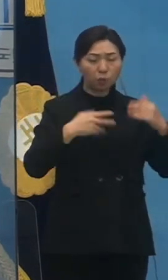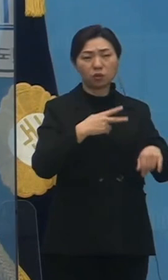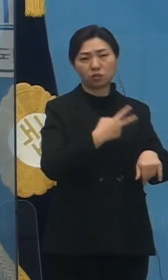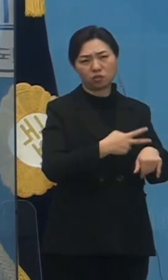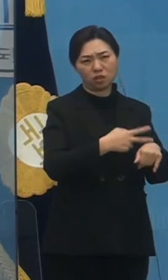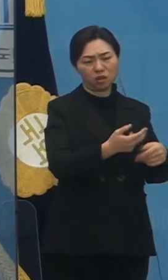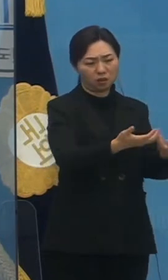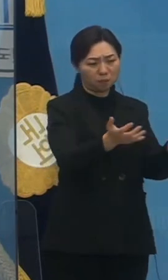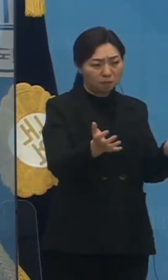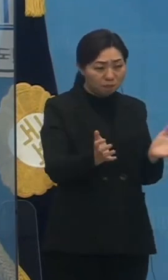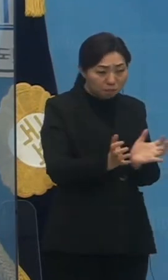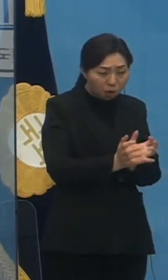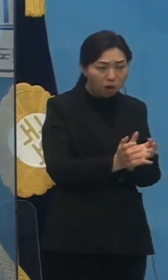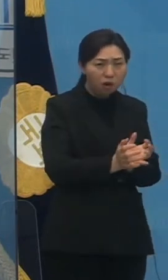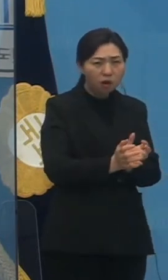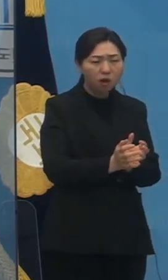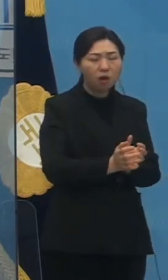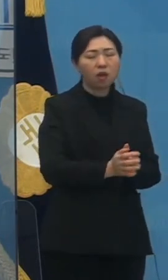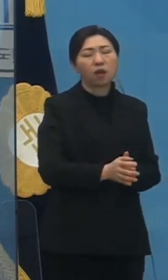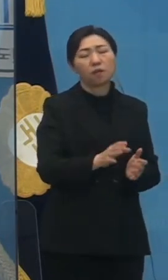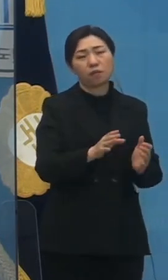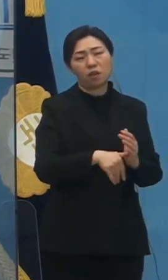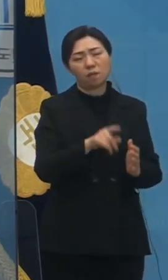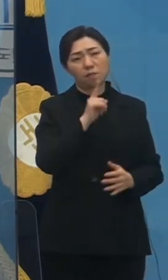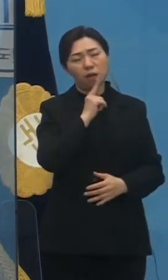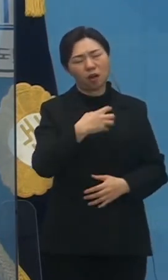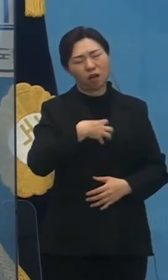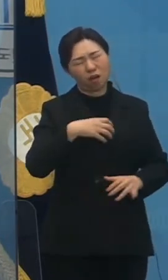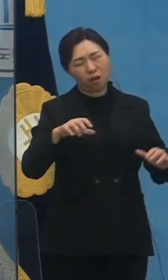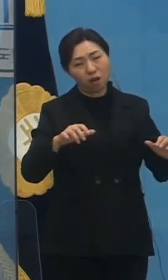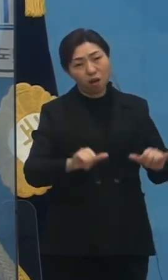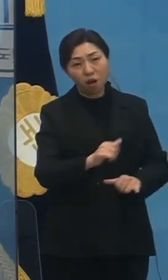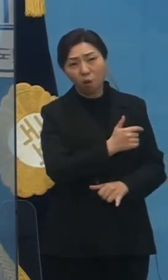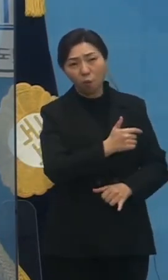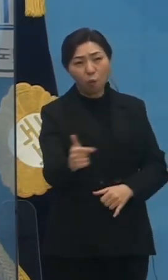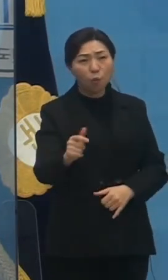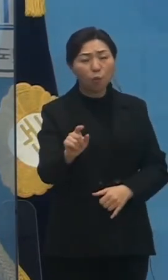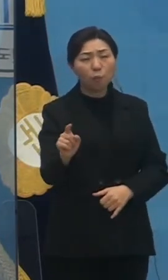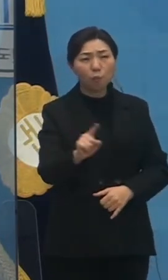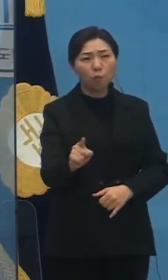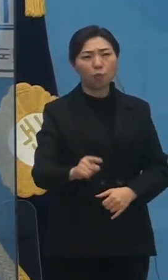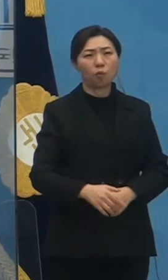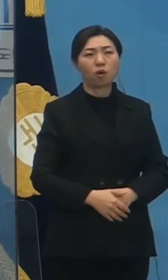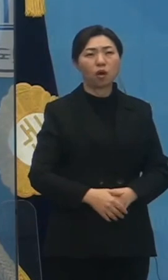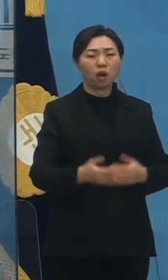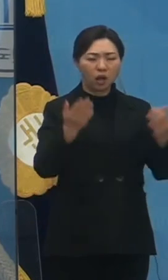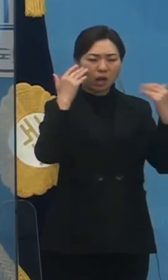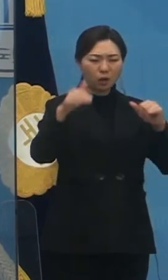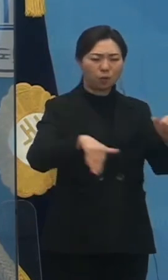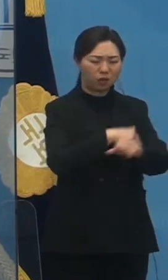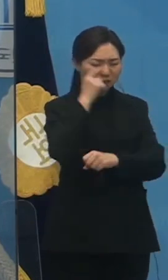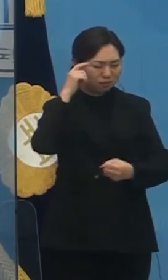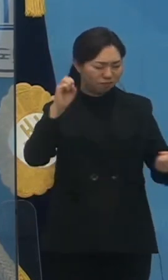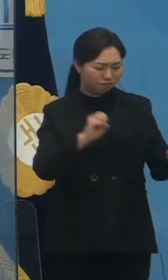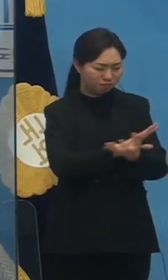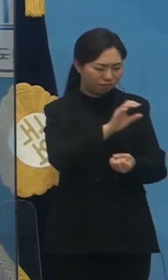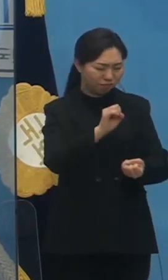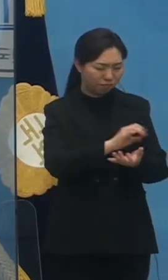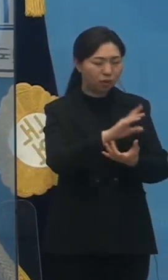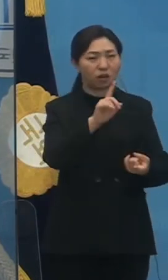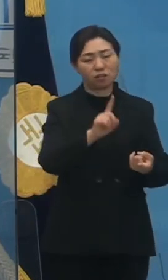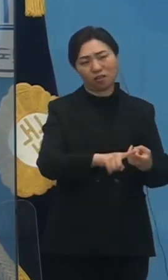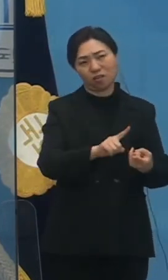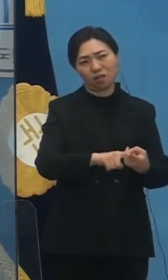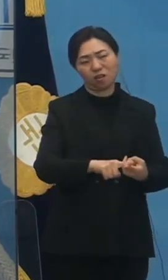가정과 교육 현장이 큰 우려와 걱정이 제기되어 왔었습니다. 그래서